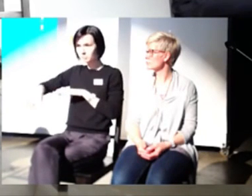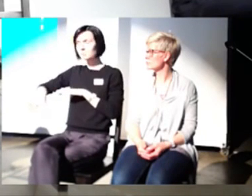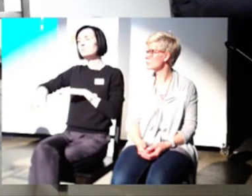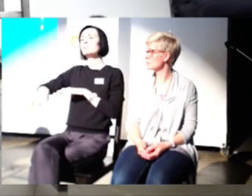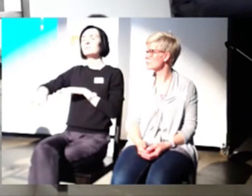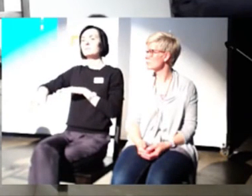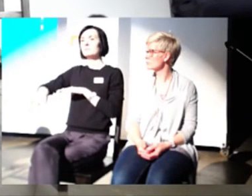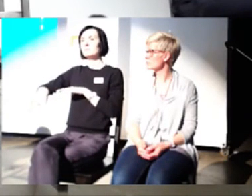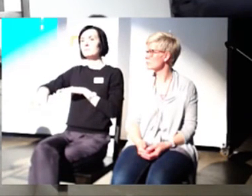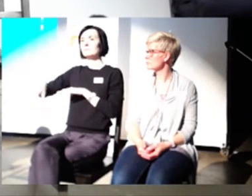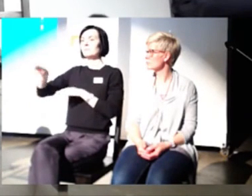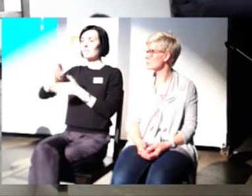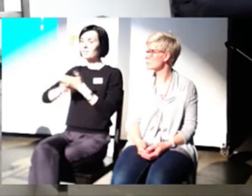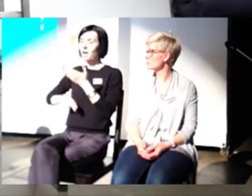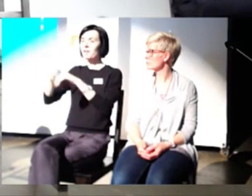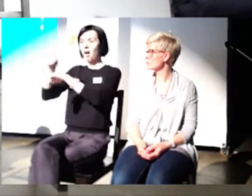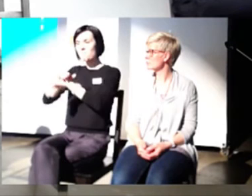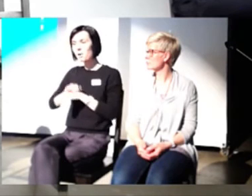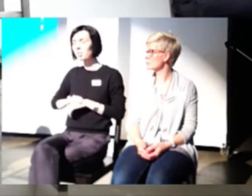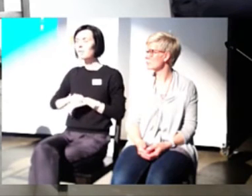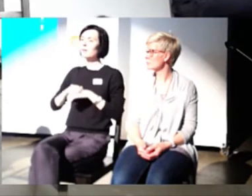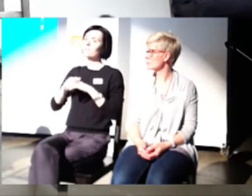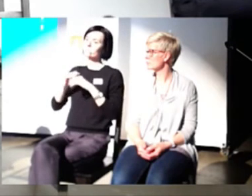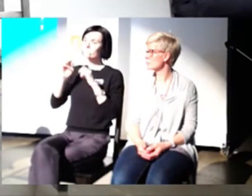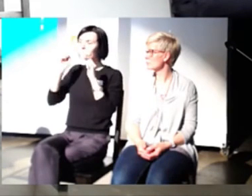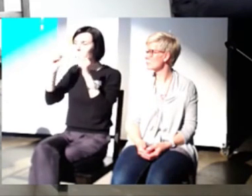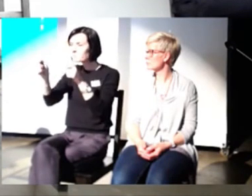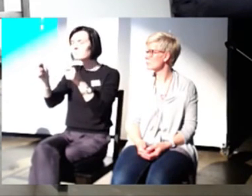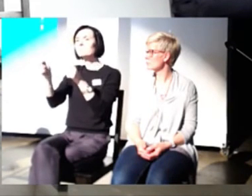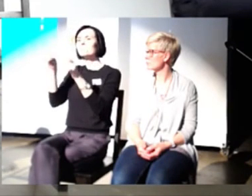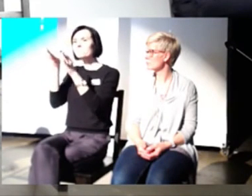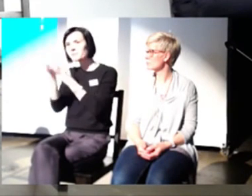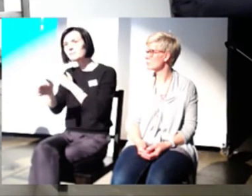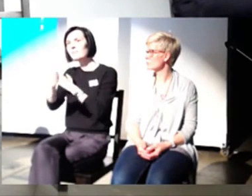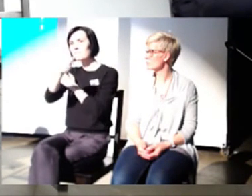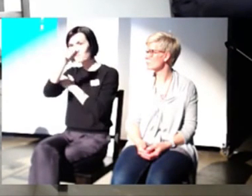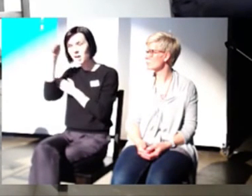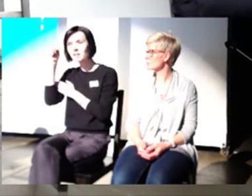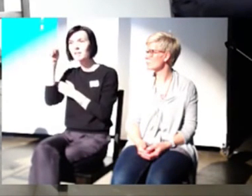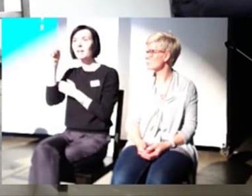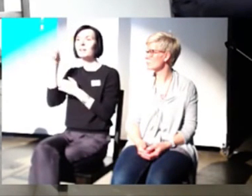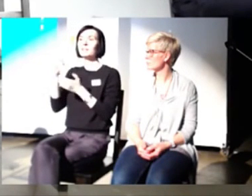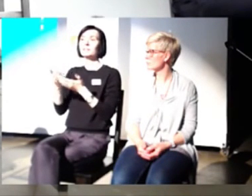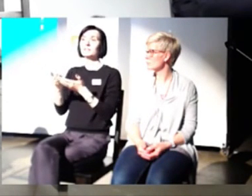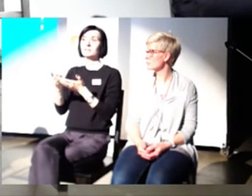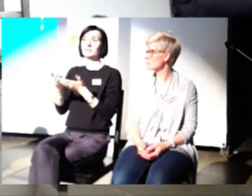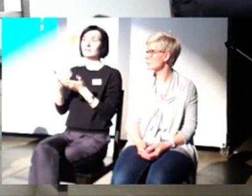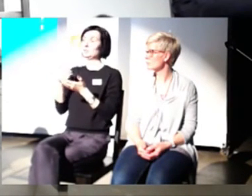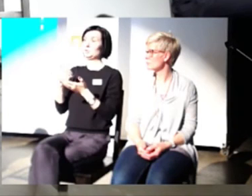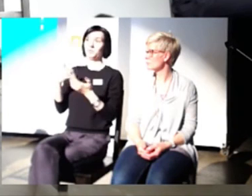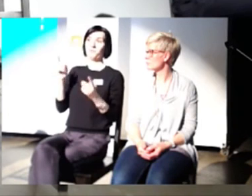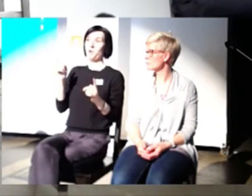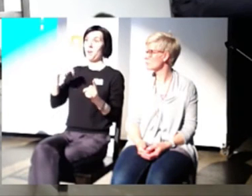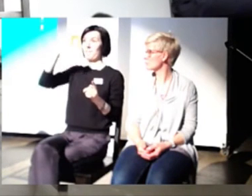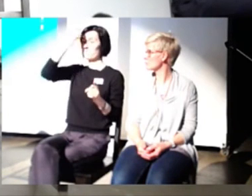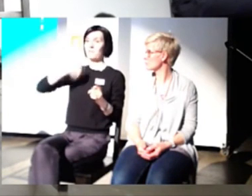hakeuduttu taideammatteihin, koska niihin muutenkaan kukaan esimerkiksi vanhemmista varmaan kannustaa lapsia